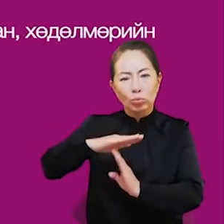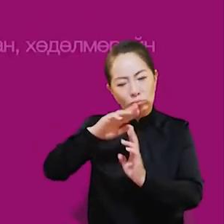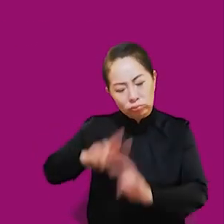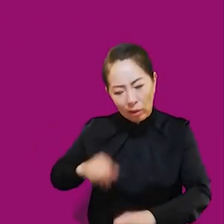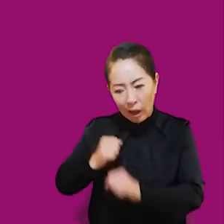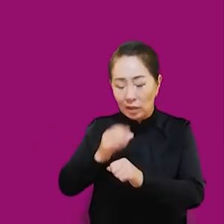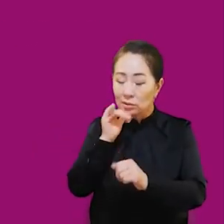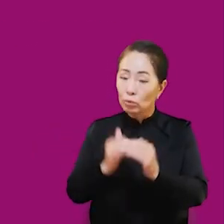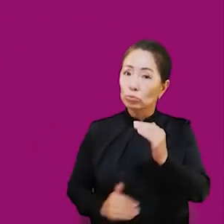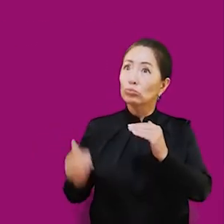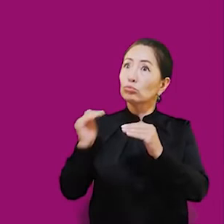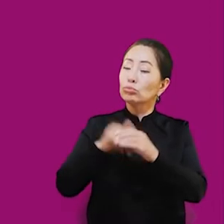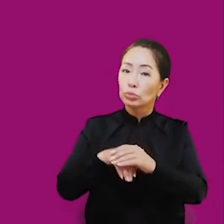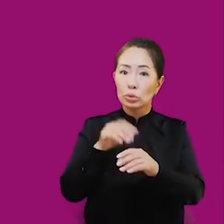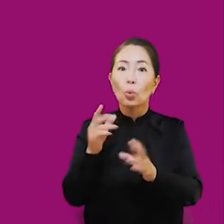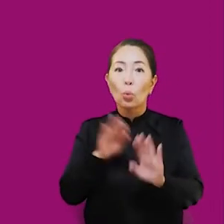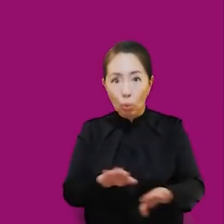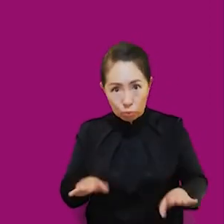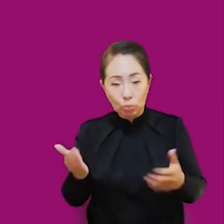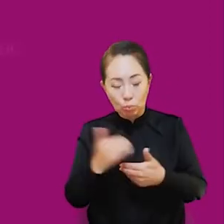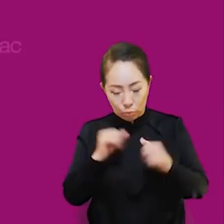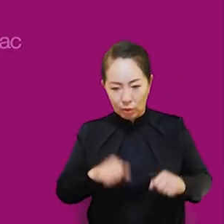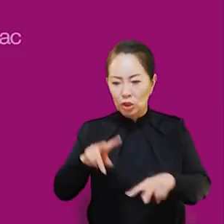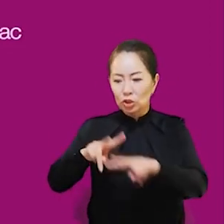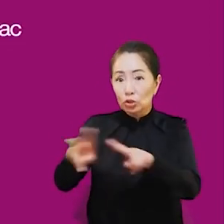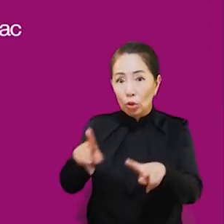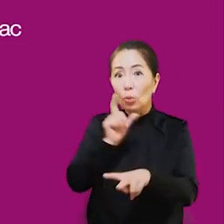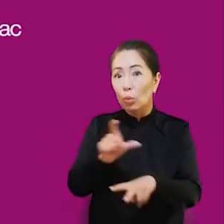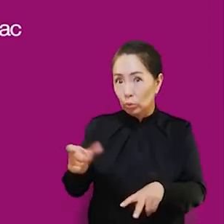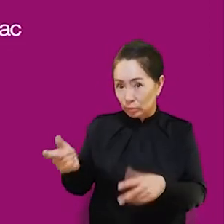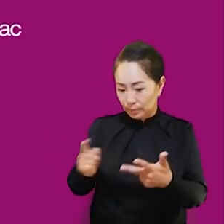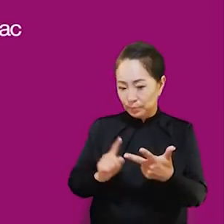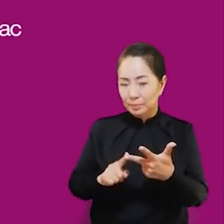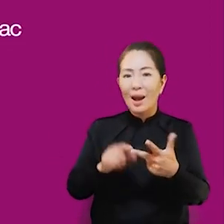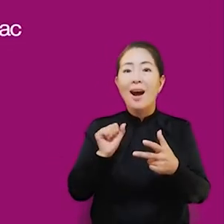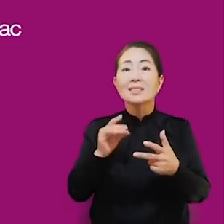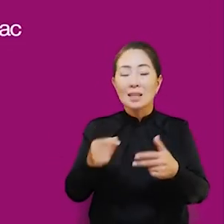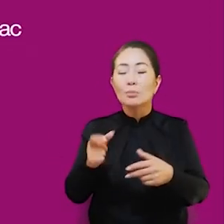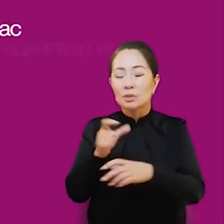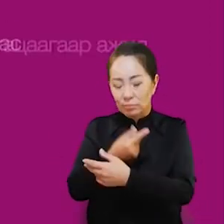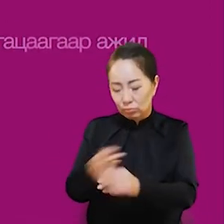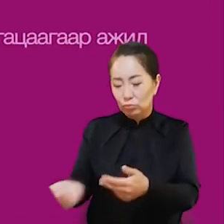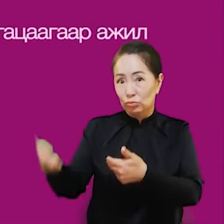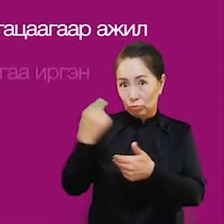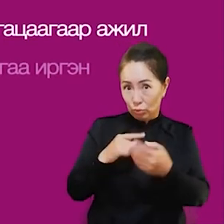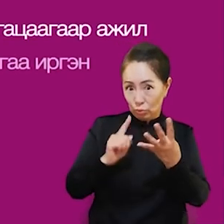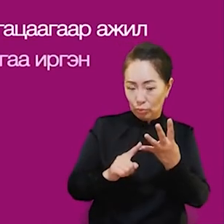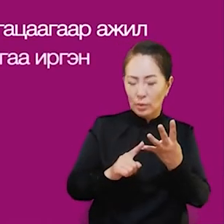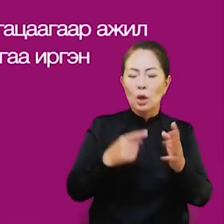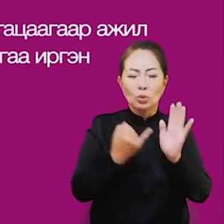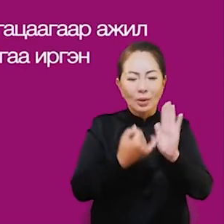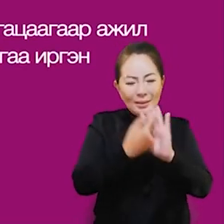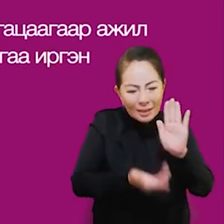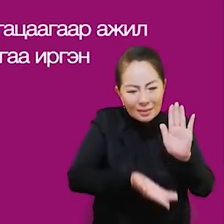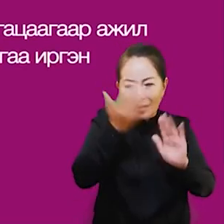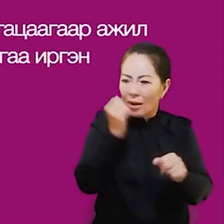хүүхэд. 20 ангиас сулагдсан иргэн. Асрамжийн газраас гарсан иргэн. 6 сараас дээш хугацаагаар ажил олж чадахгүй